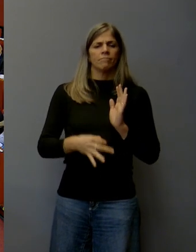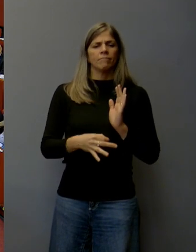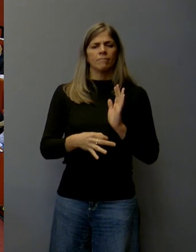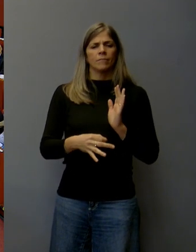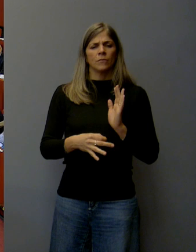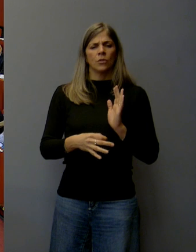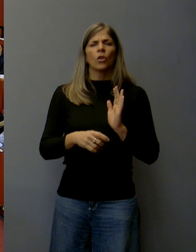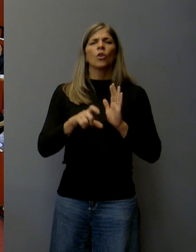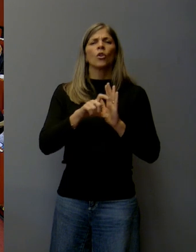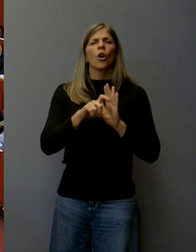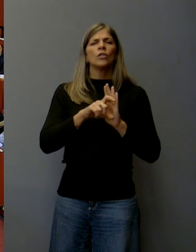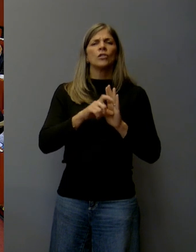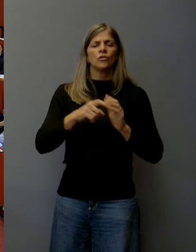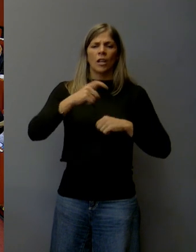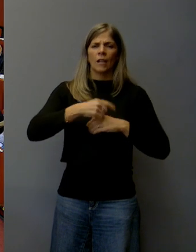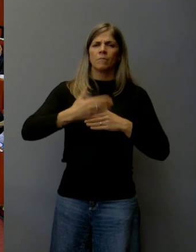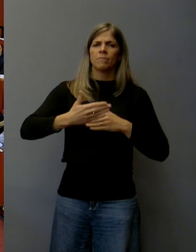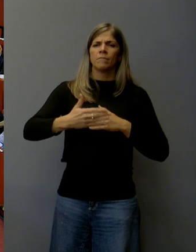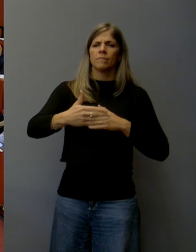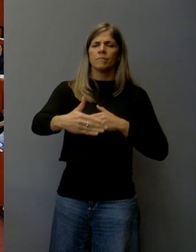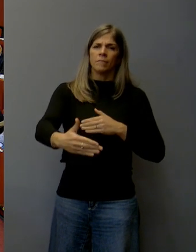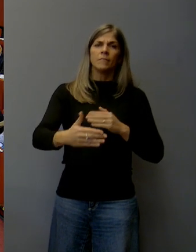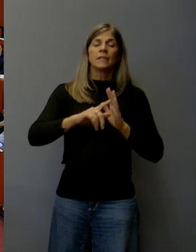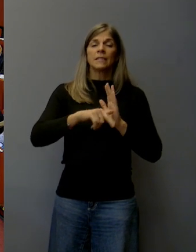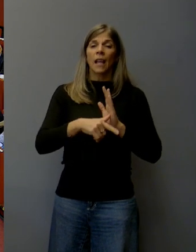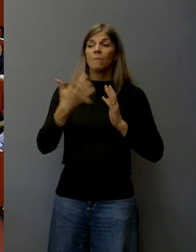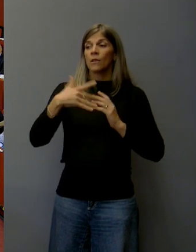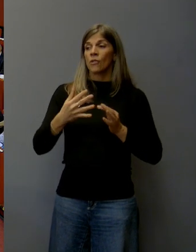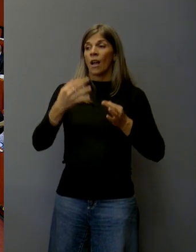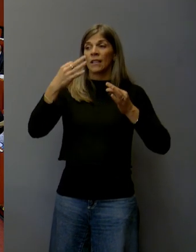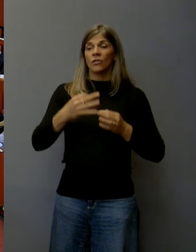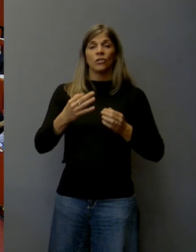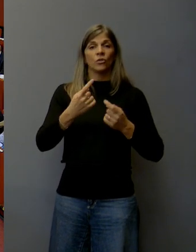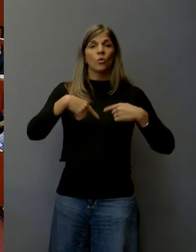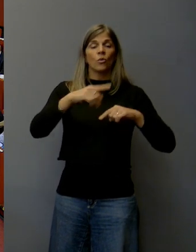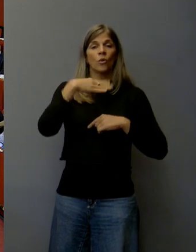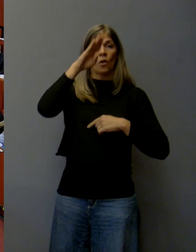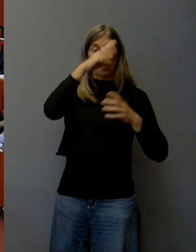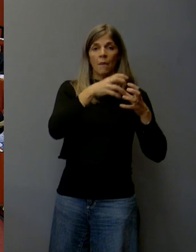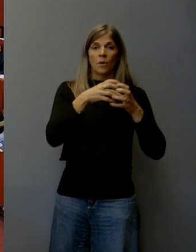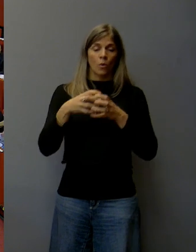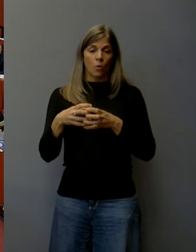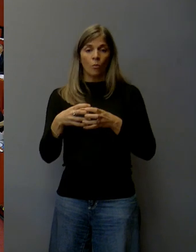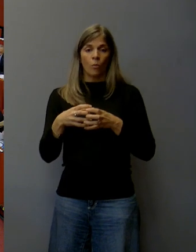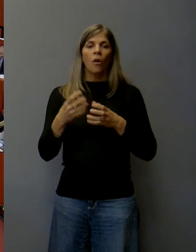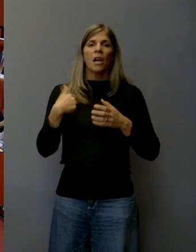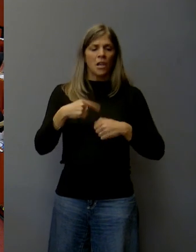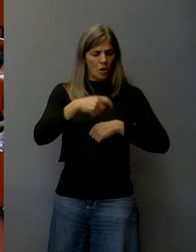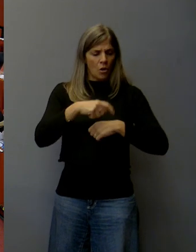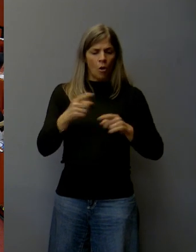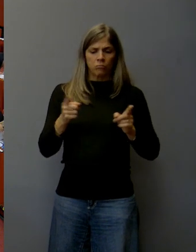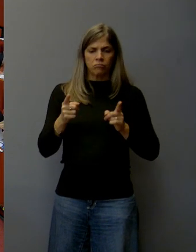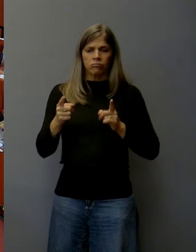contestamento dei tempi è stato deciso in conferenza capigruppo e io mi sono tenuto a quello al mio tempo e